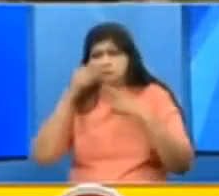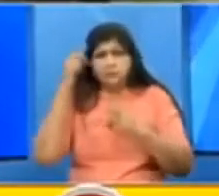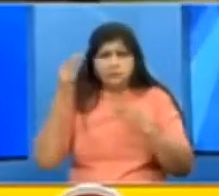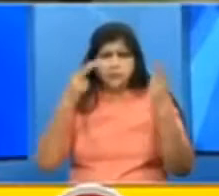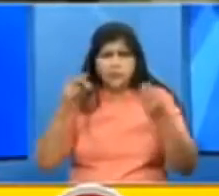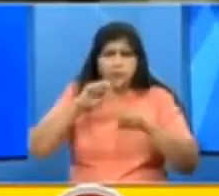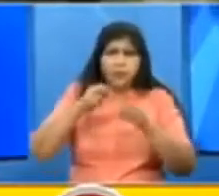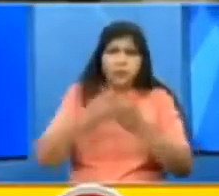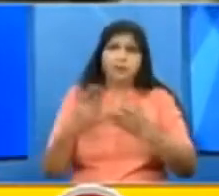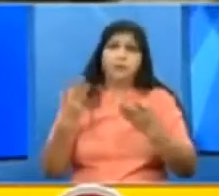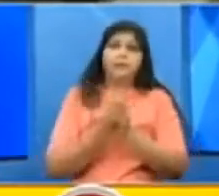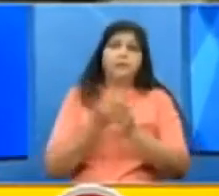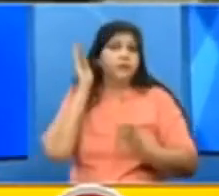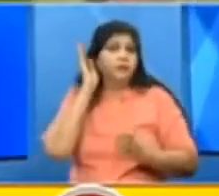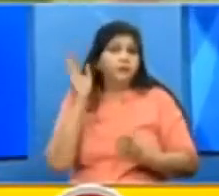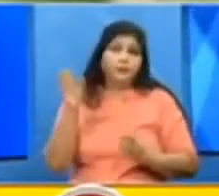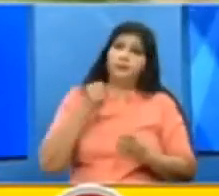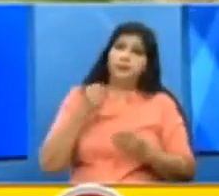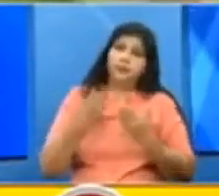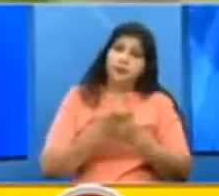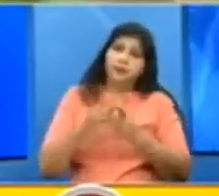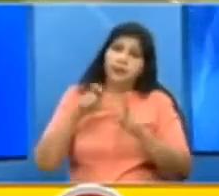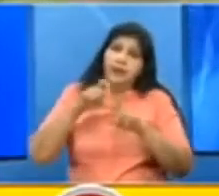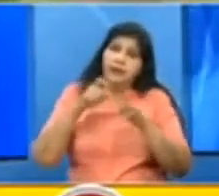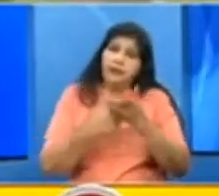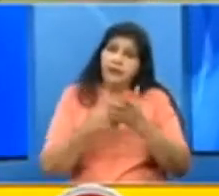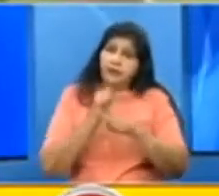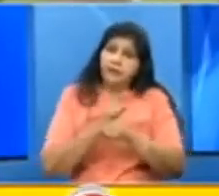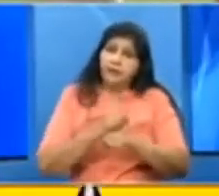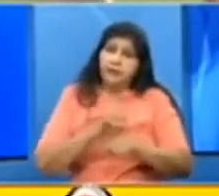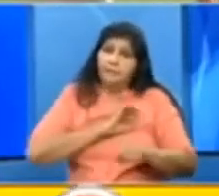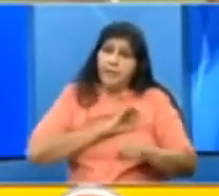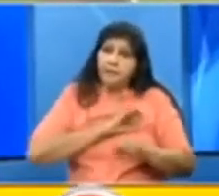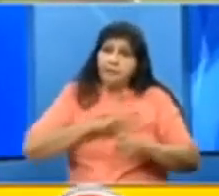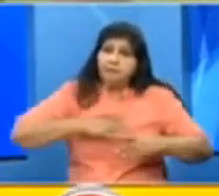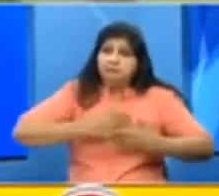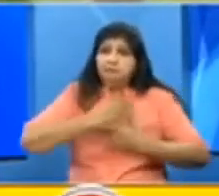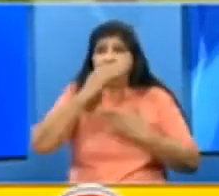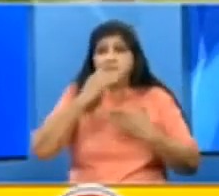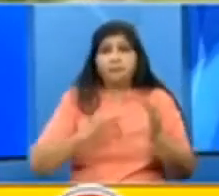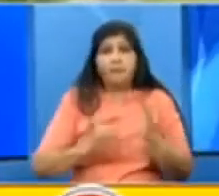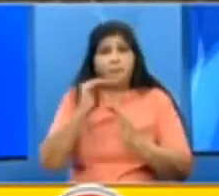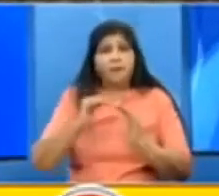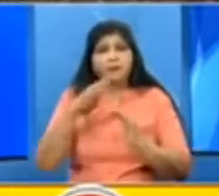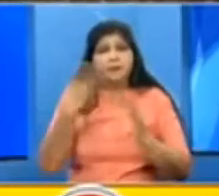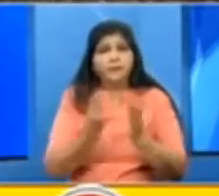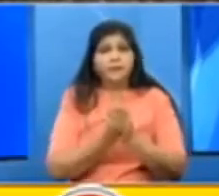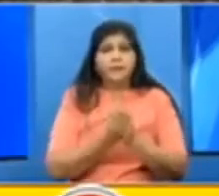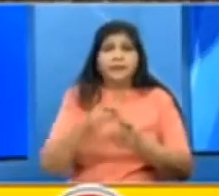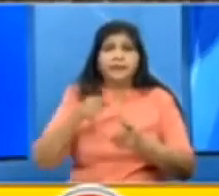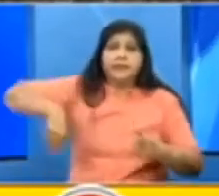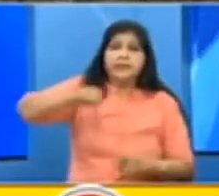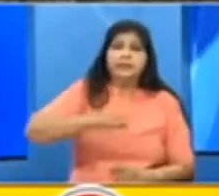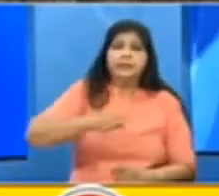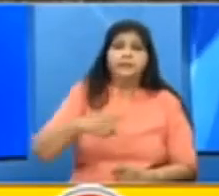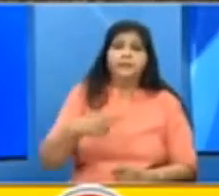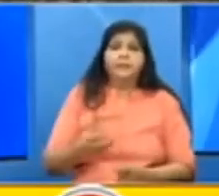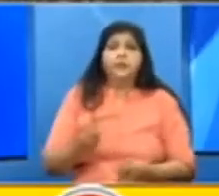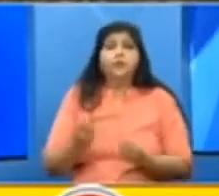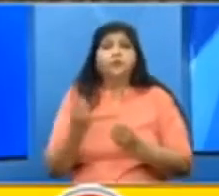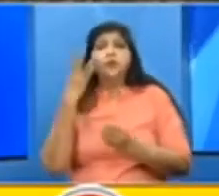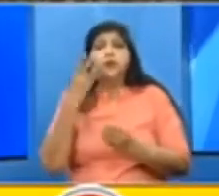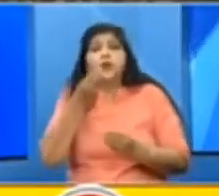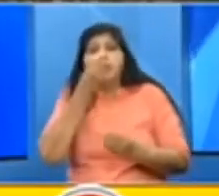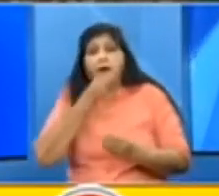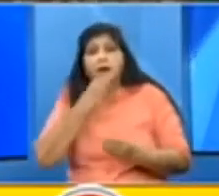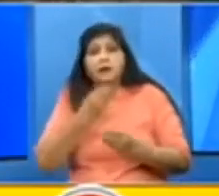मुझे बताया गया है कि ड्रैगन फ्रूट्स की लोकप्रियता लगातार बढ़ रही है, विशेषकर नाश्ते में इस्तेमाल